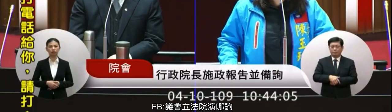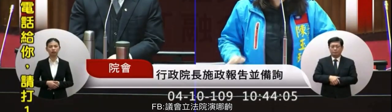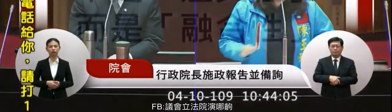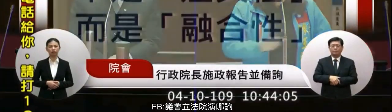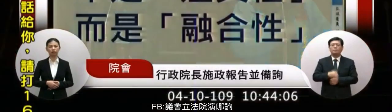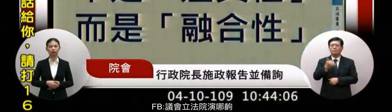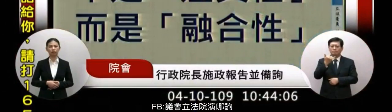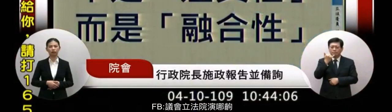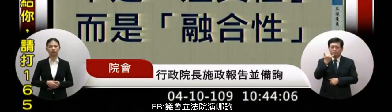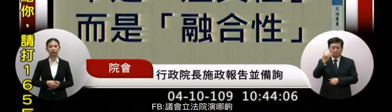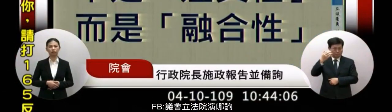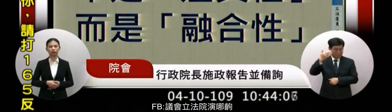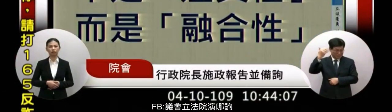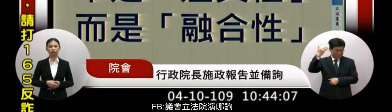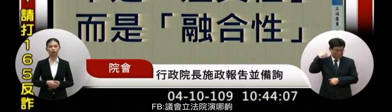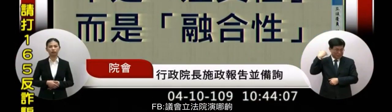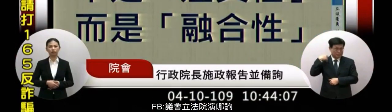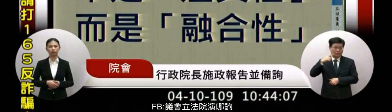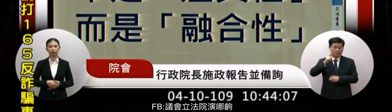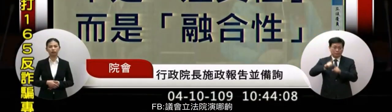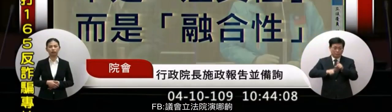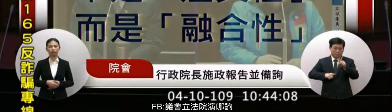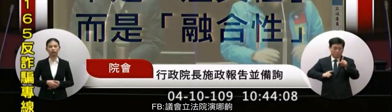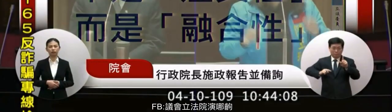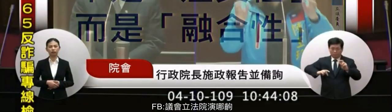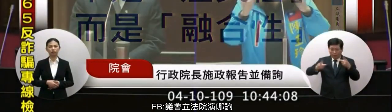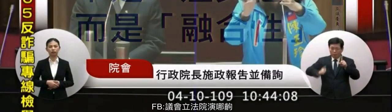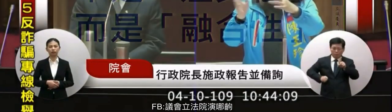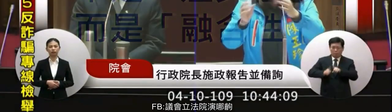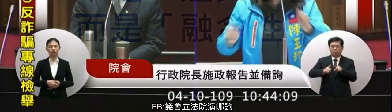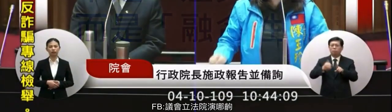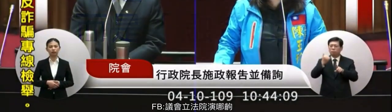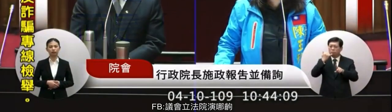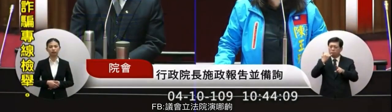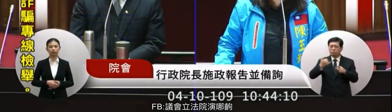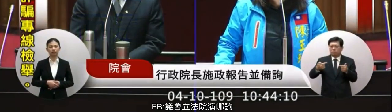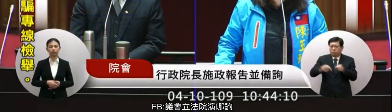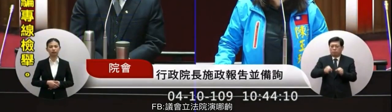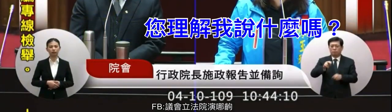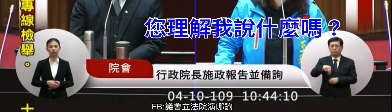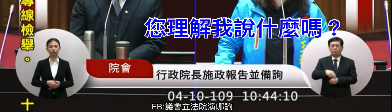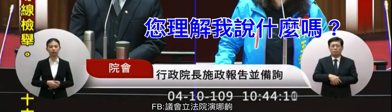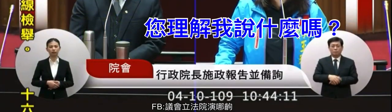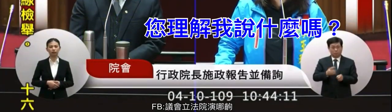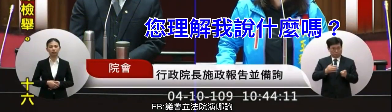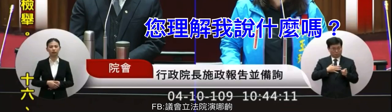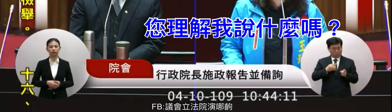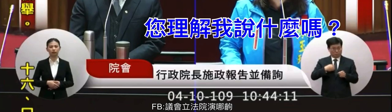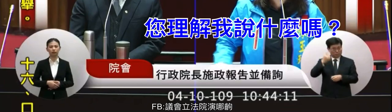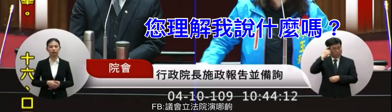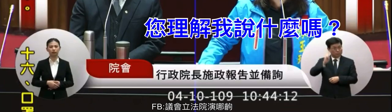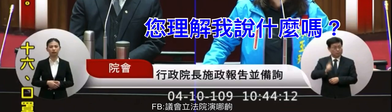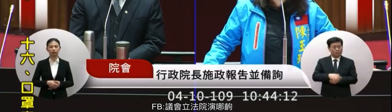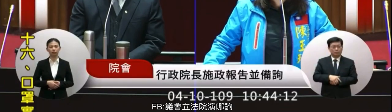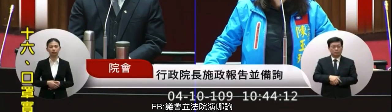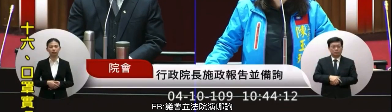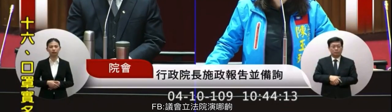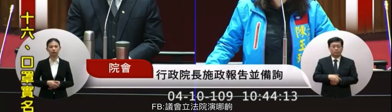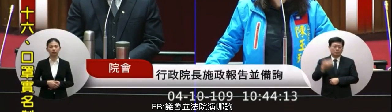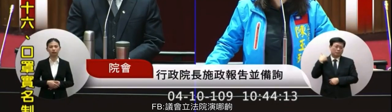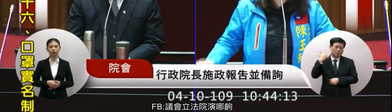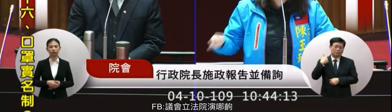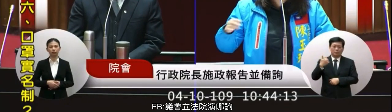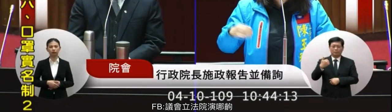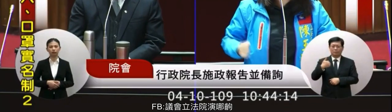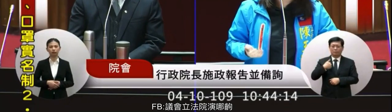何消除这个差异性，好来增加这个融合性。您理解我说什么吗？我上